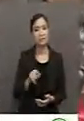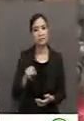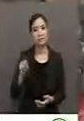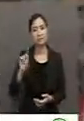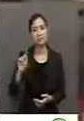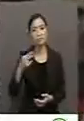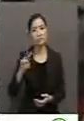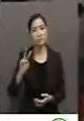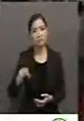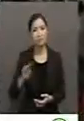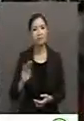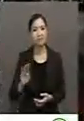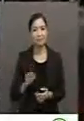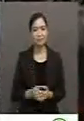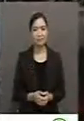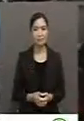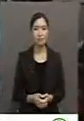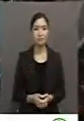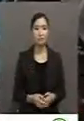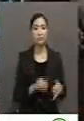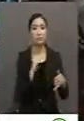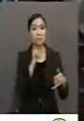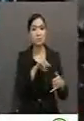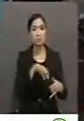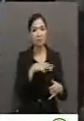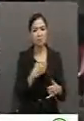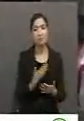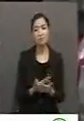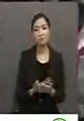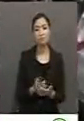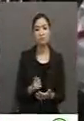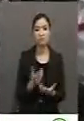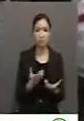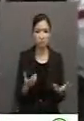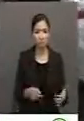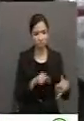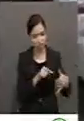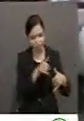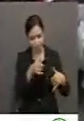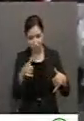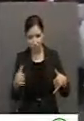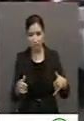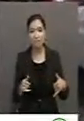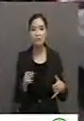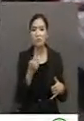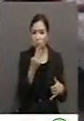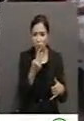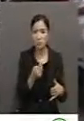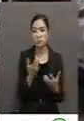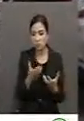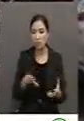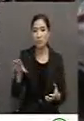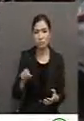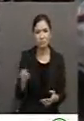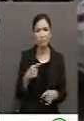ง 12,000 บาทซึ่งคุณพี่บรรเจิดบอกว่าราคาของแต่ละชิ้นก็จะขึ้นอยู่กับวัสดุที่ใ